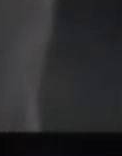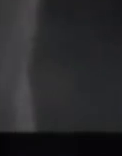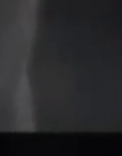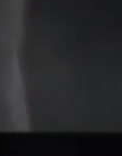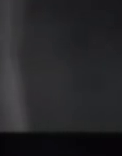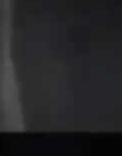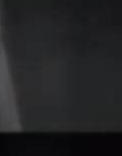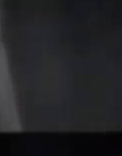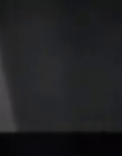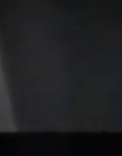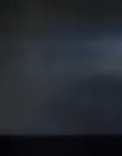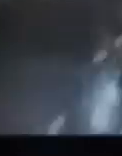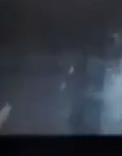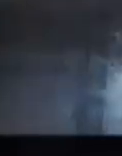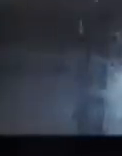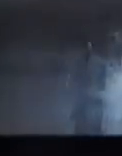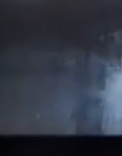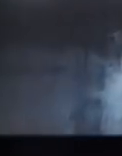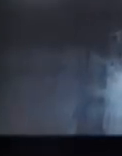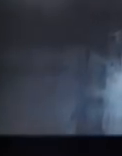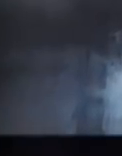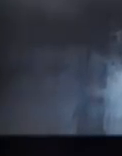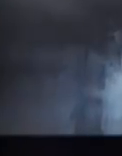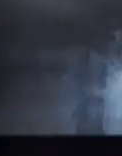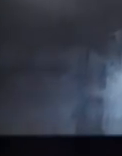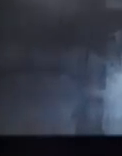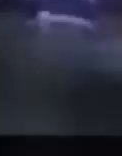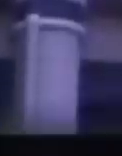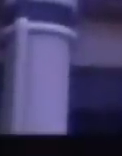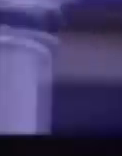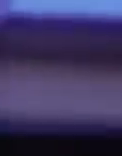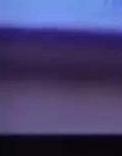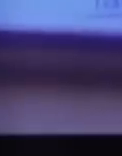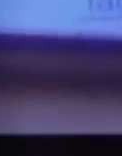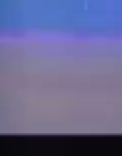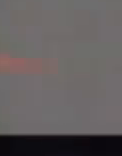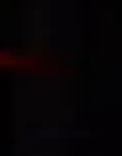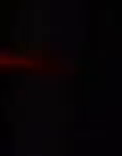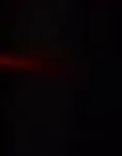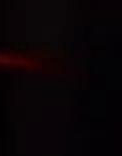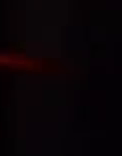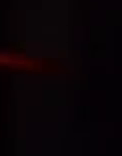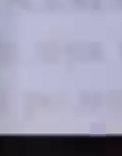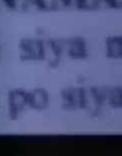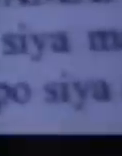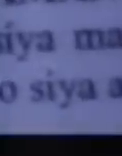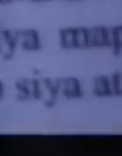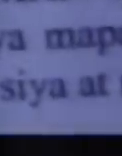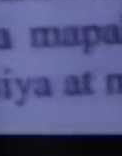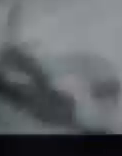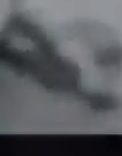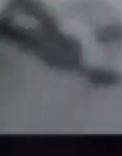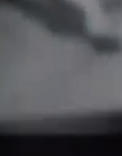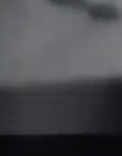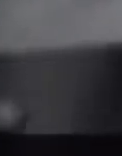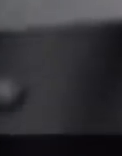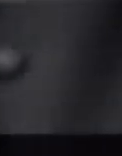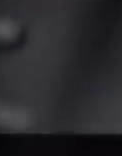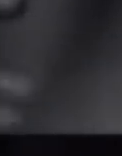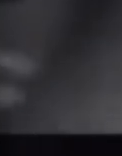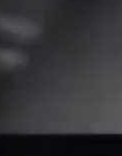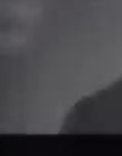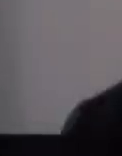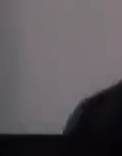niya, 9155NC. Magpakasarap ka na sa maling gawain. Ang sabi niya po, huwag daw po akong pupunta sa ospital.